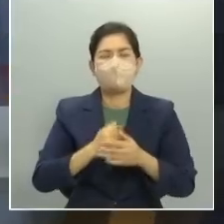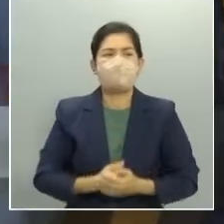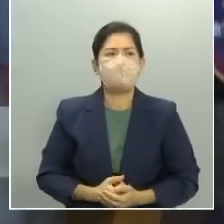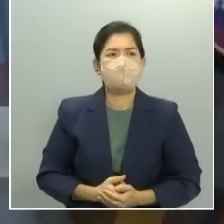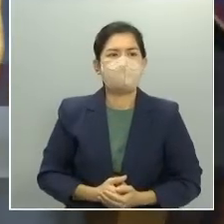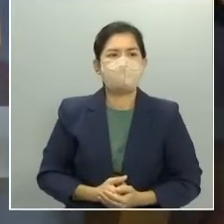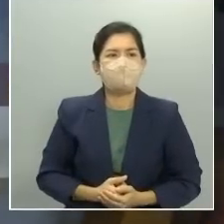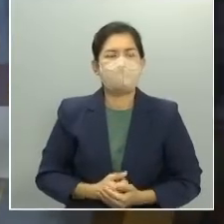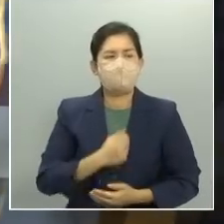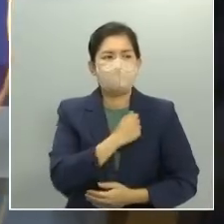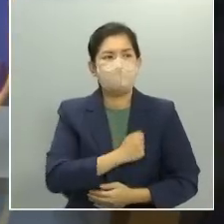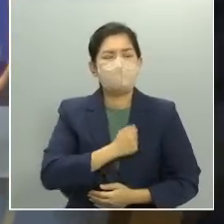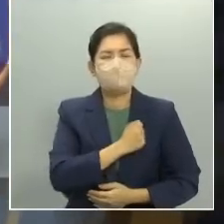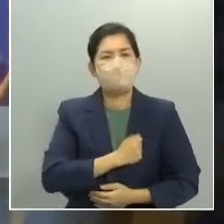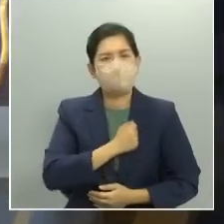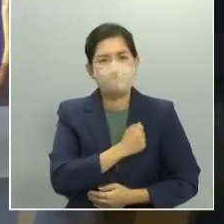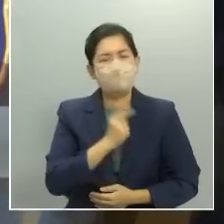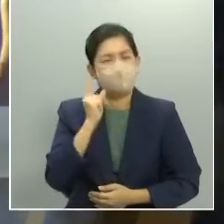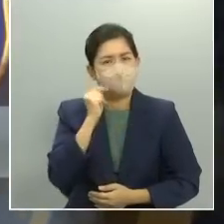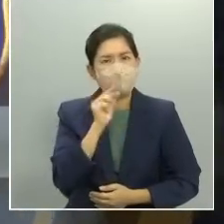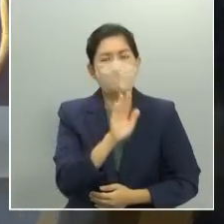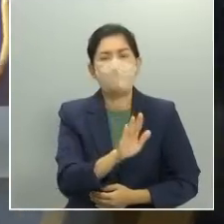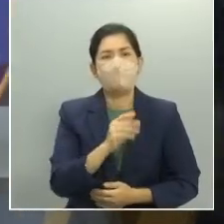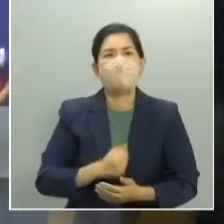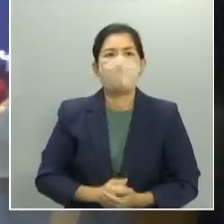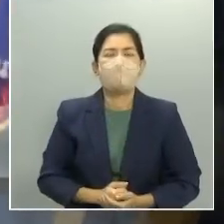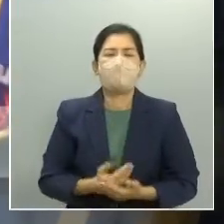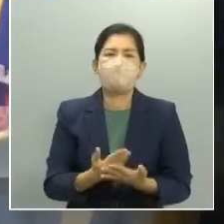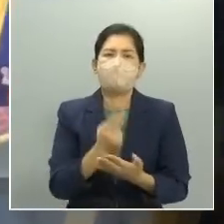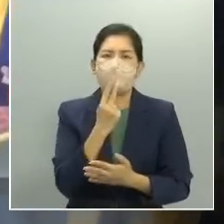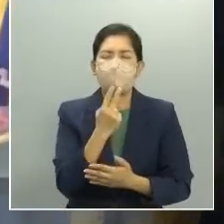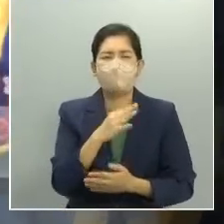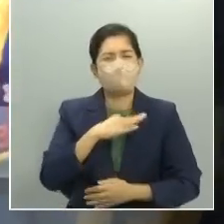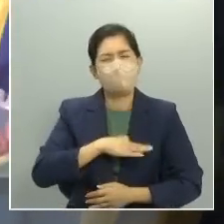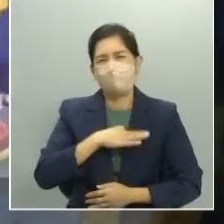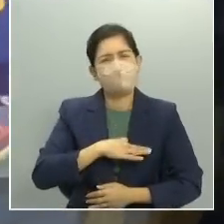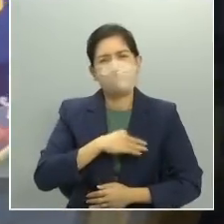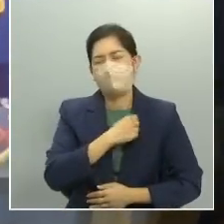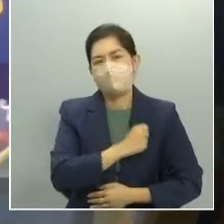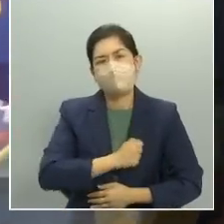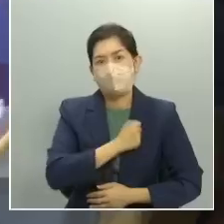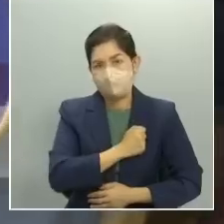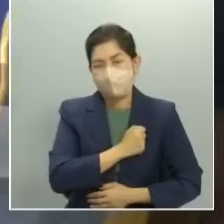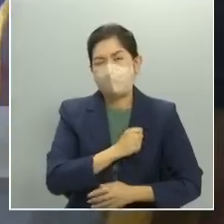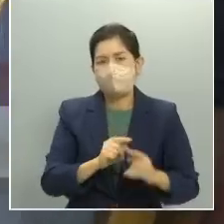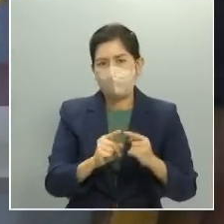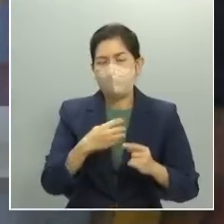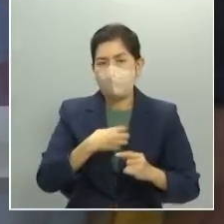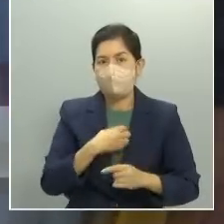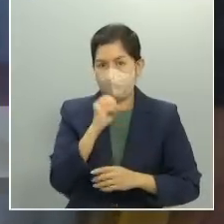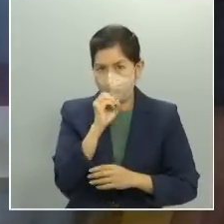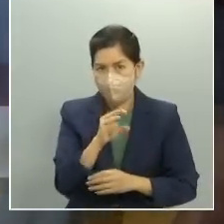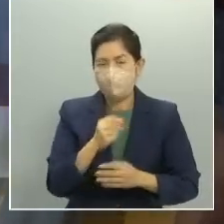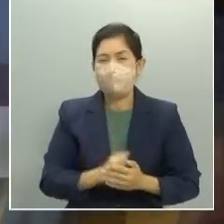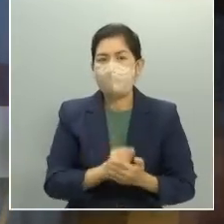แสดงความเสียใจด้วยครับคุณแม่บางท่านบอกดูเรื่องอย่างนี้แล้วโอ้โหทัวร์แต่ผมอยากจะบอกว่าเหตุการณ์อย่างนี้ท่านนำเส